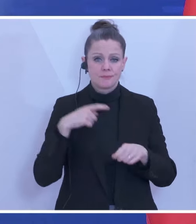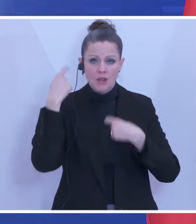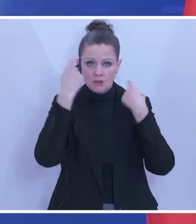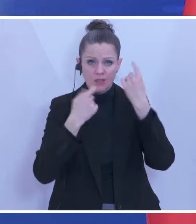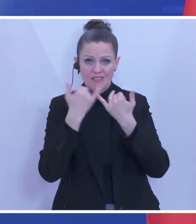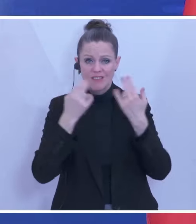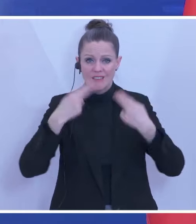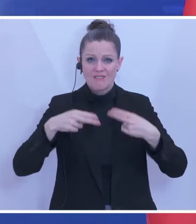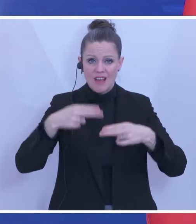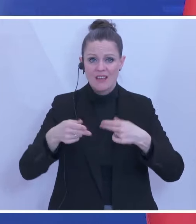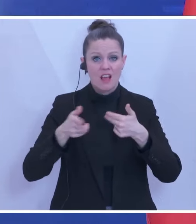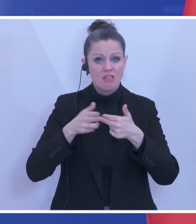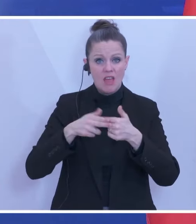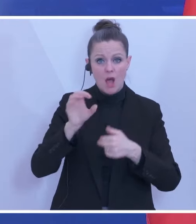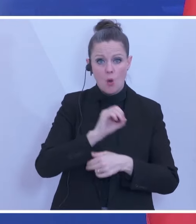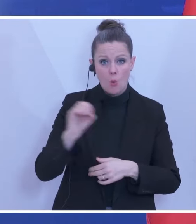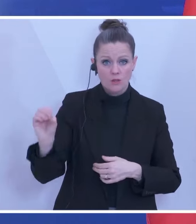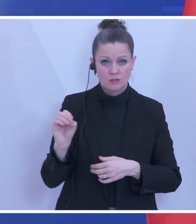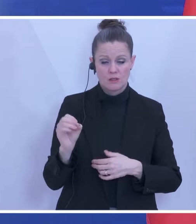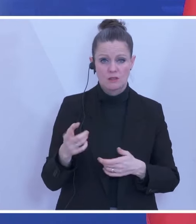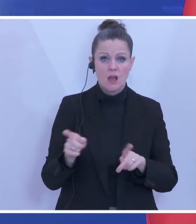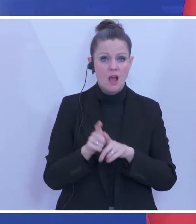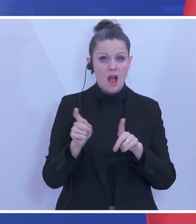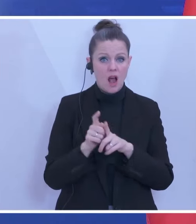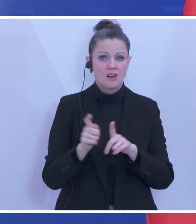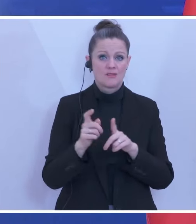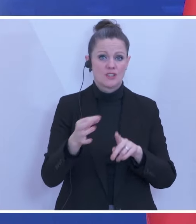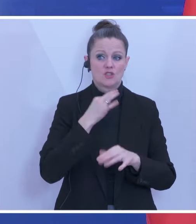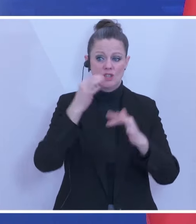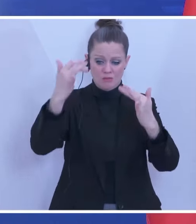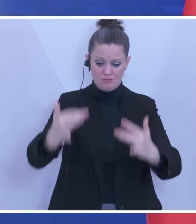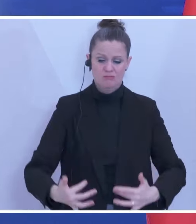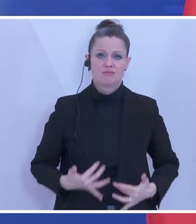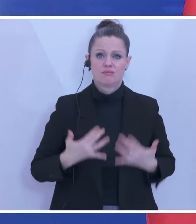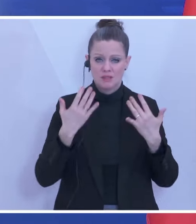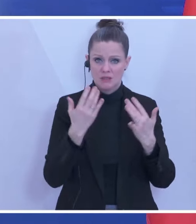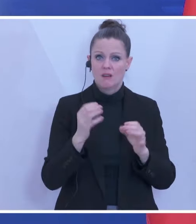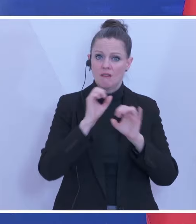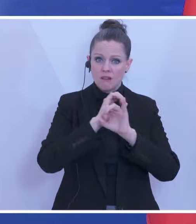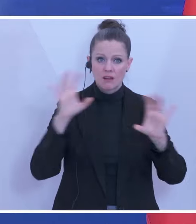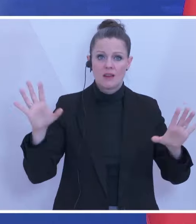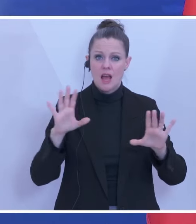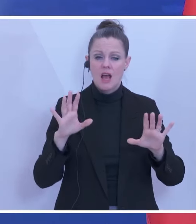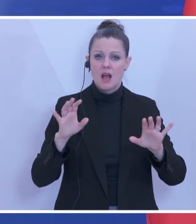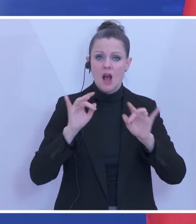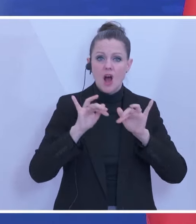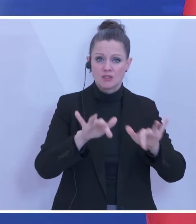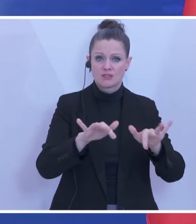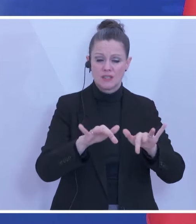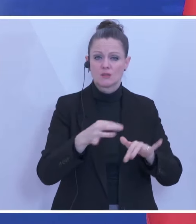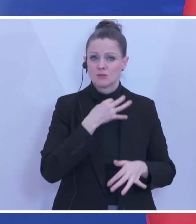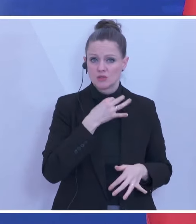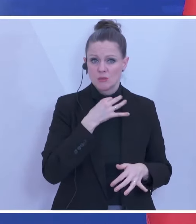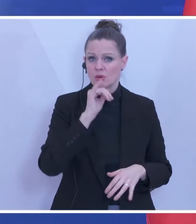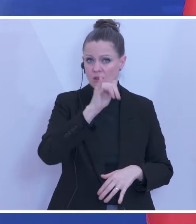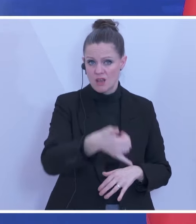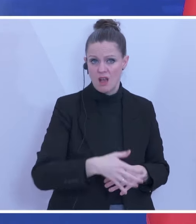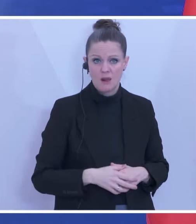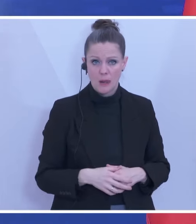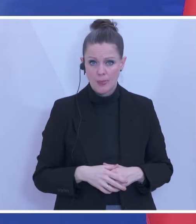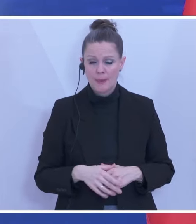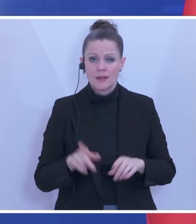geht es weiter im Nahen Osten, Stimmungen, die auch hereingetragen werden in dieses Land. Na klarerweise wirkt sich das auch auf die Stimmung aus. Aber ich glaube, man